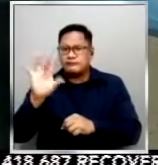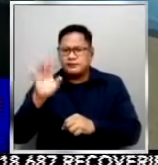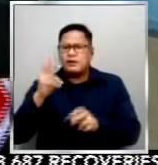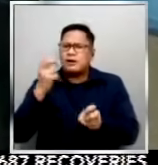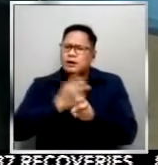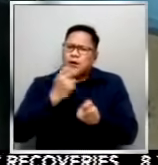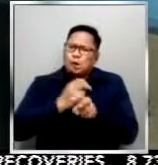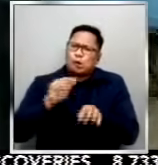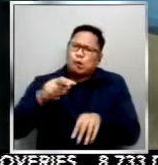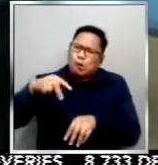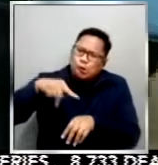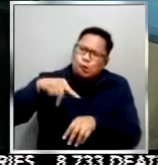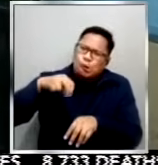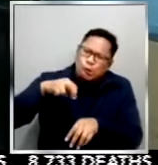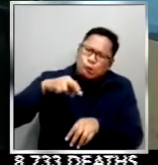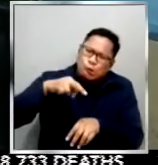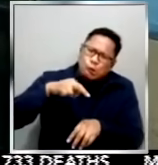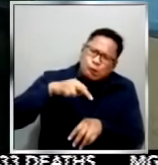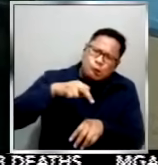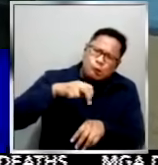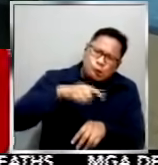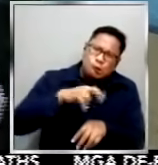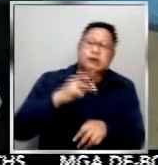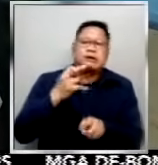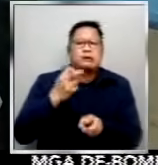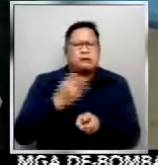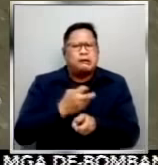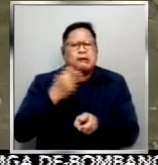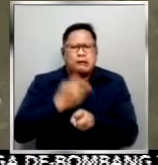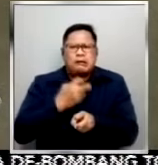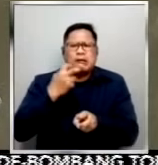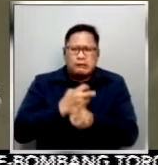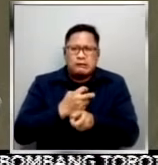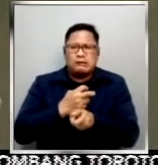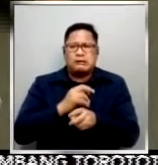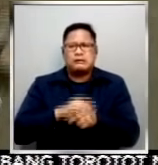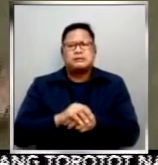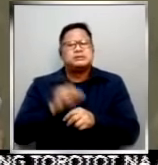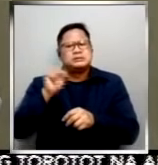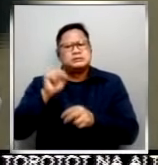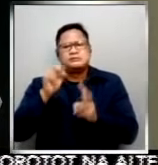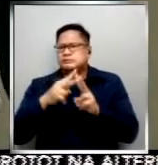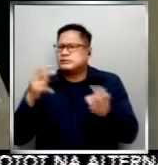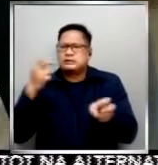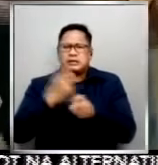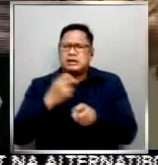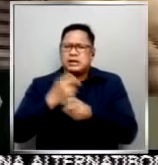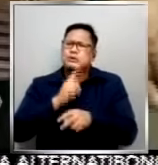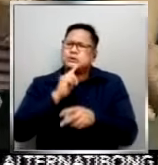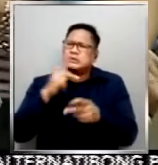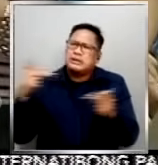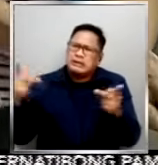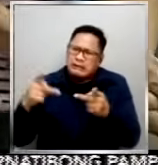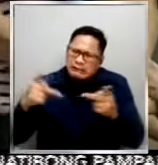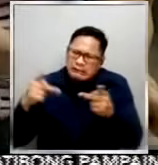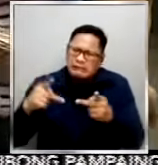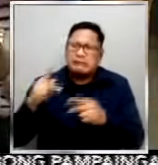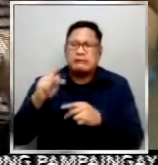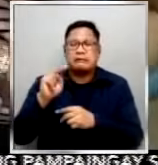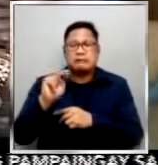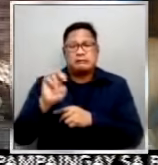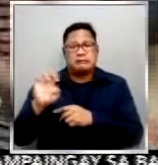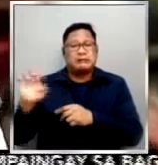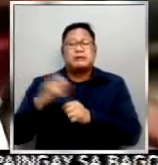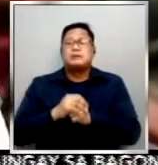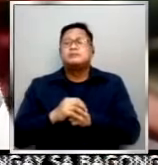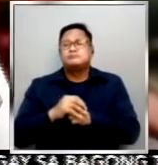Mahirap. Napakahirap. Masakit na ang tuhod ko eh. Nakiusap lang daw sila ng kanyang anak na kung pwedeng unahin na